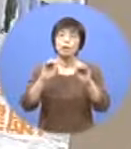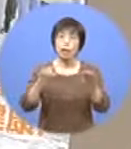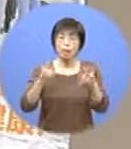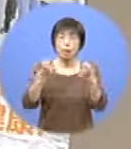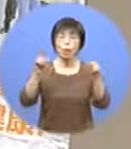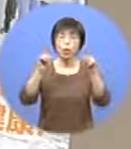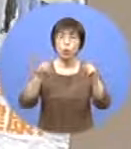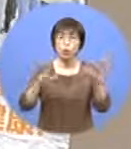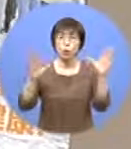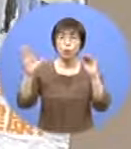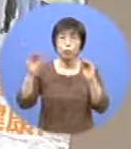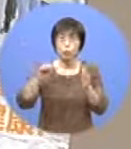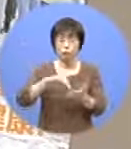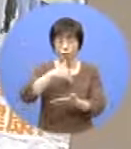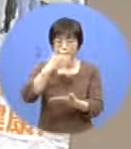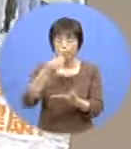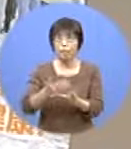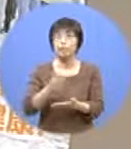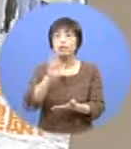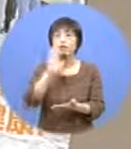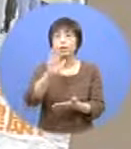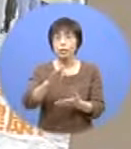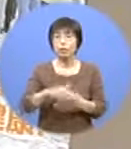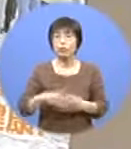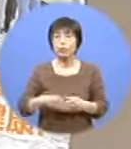しの情報が満載です。